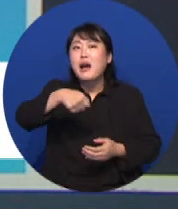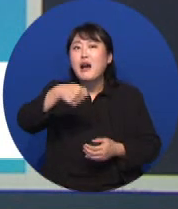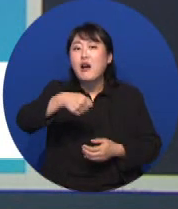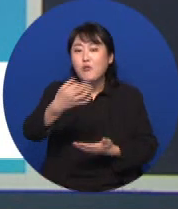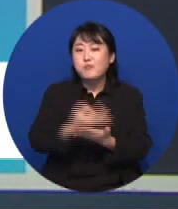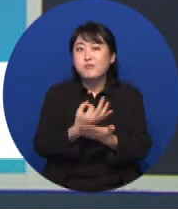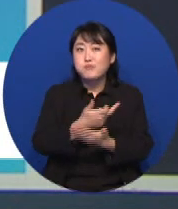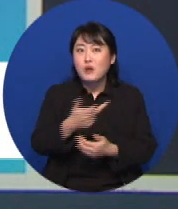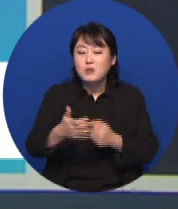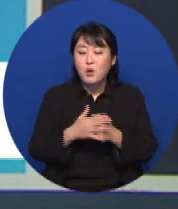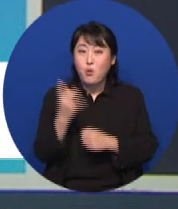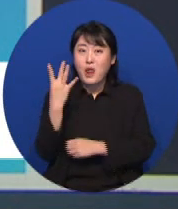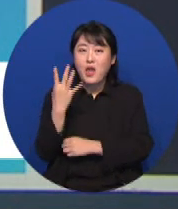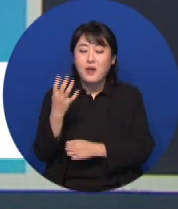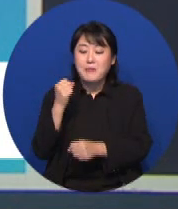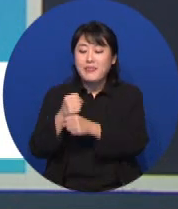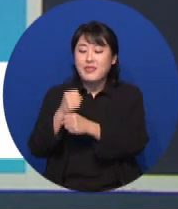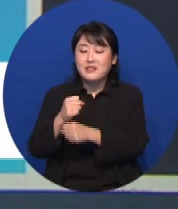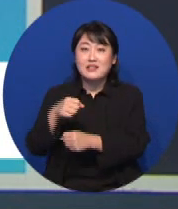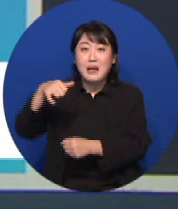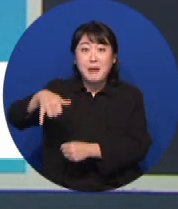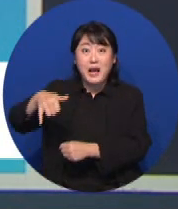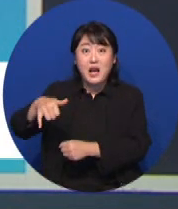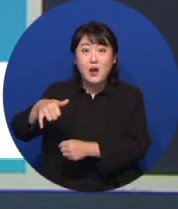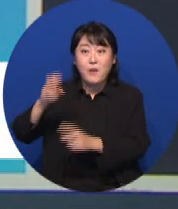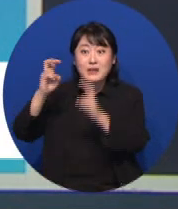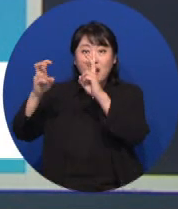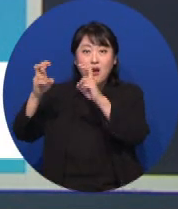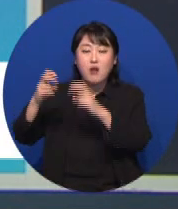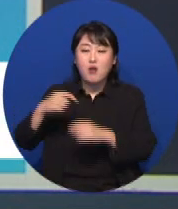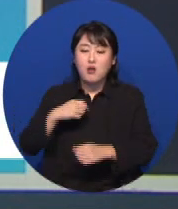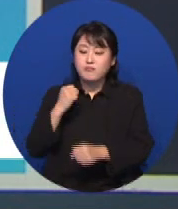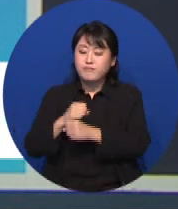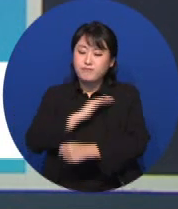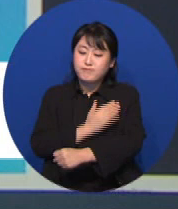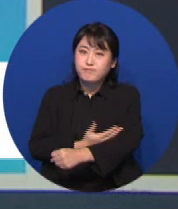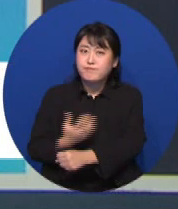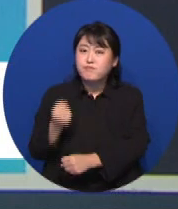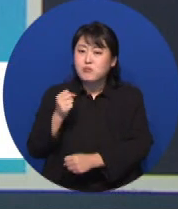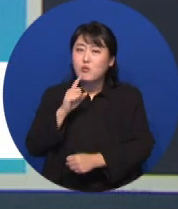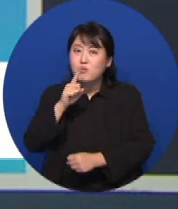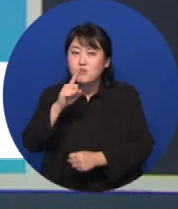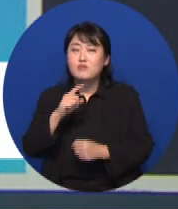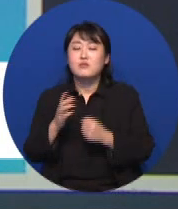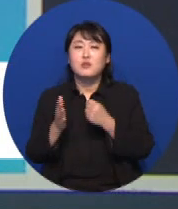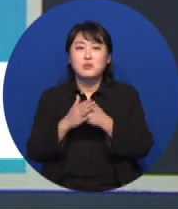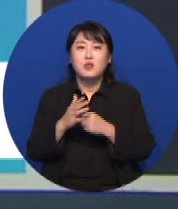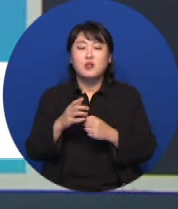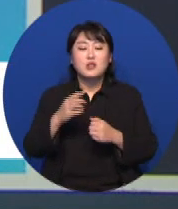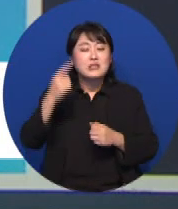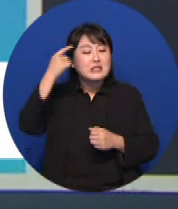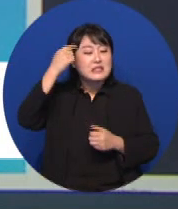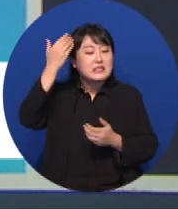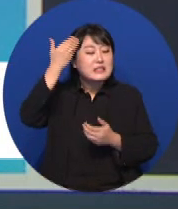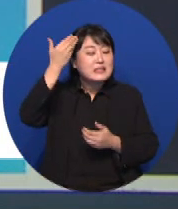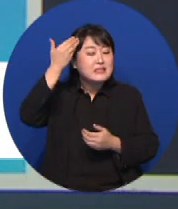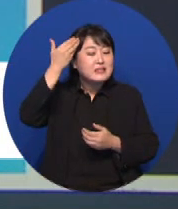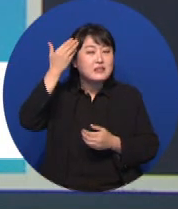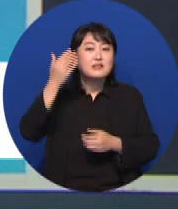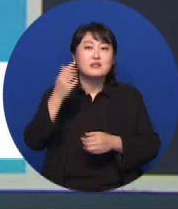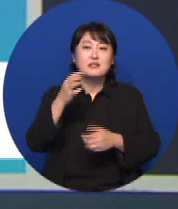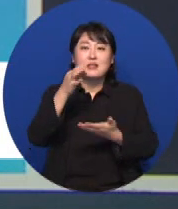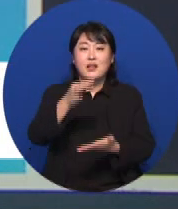본래 기자 인권을 가진 회사가 저작권 침해를 주장하는 등 지식재산권 관련 논쟁도 이어지고